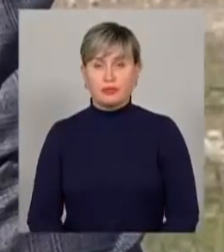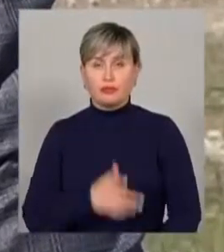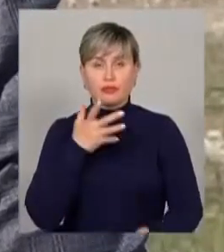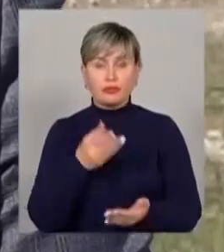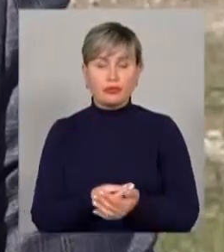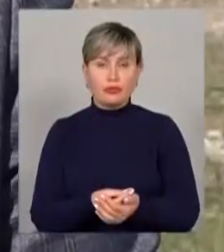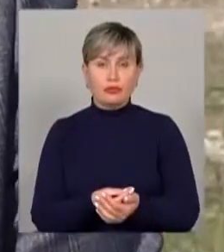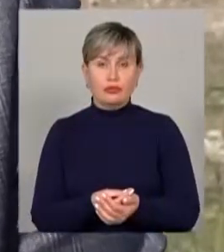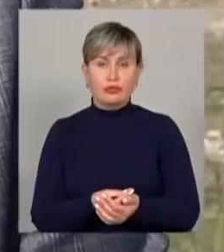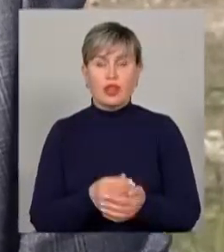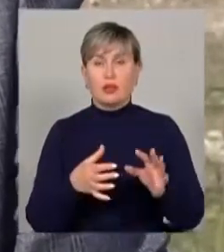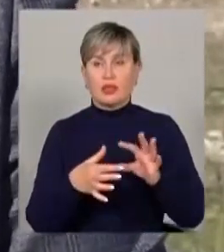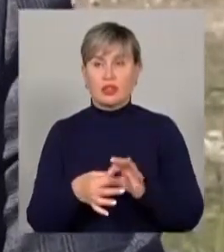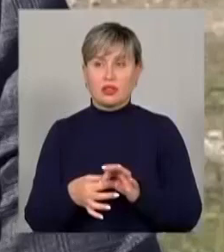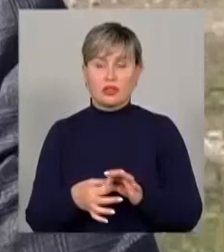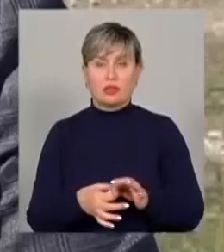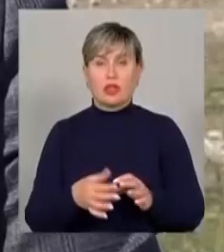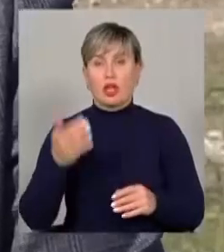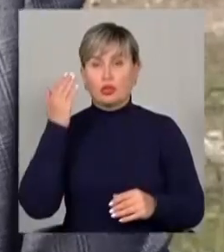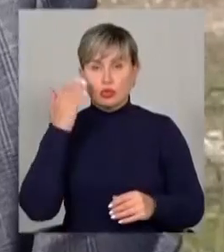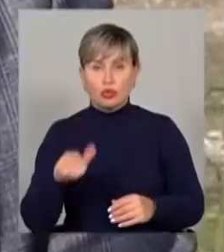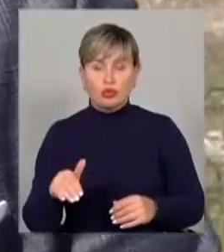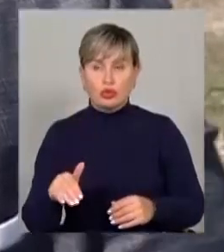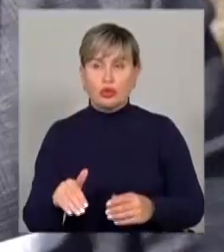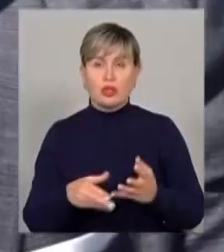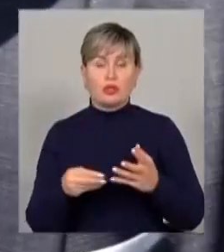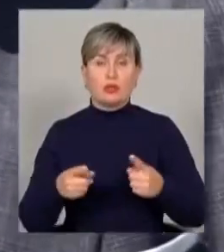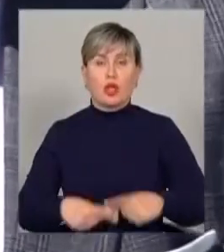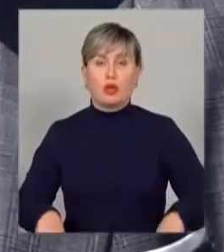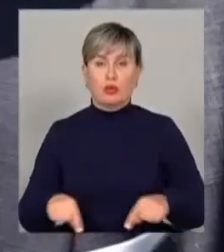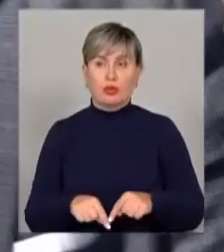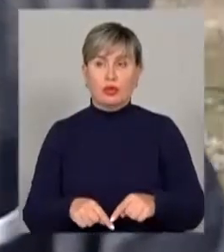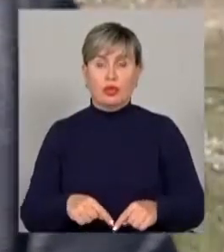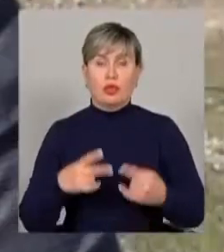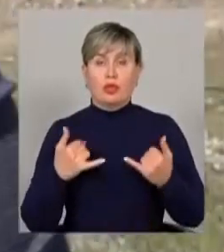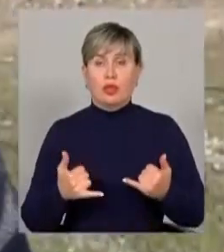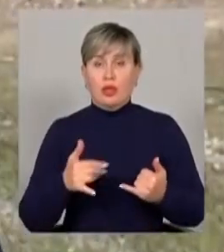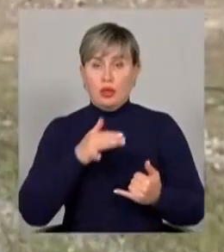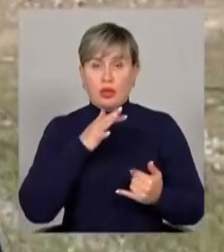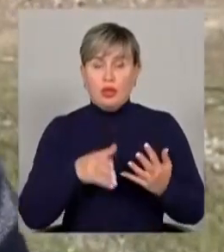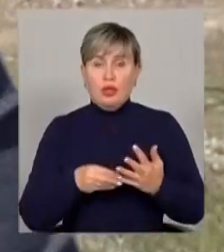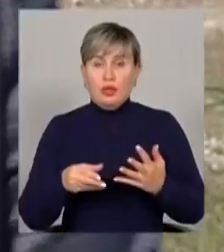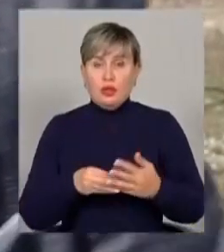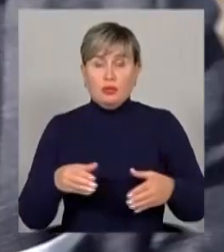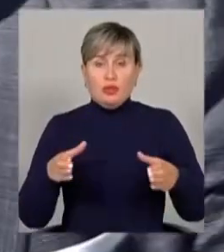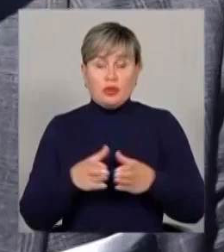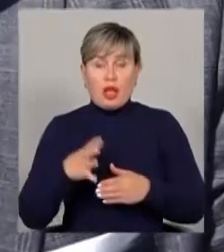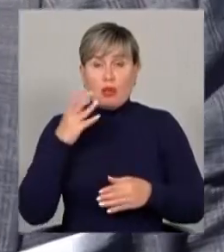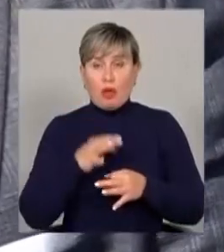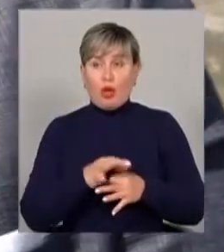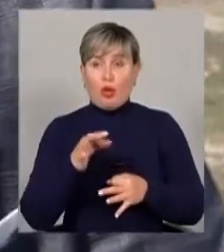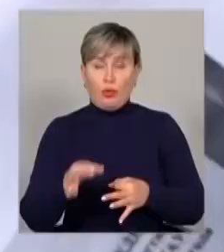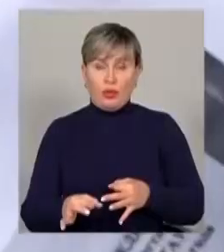собственности, вопросы присоединения, отчуждения земельного участка на данный момент земельная инспекция Алматинской